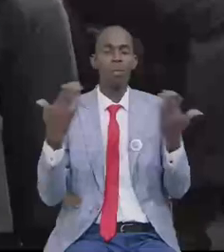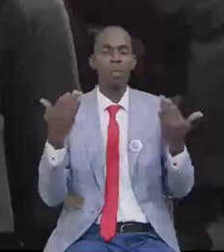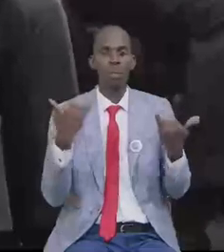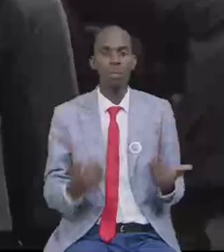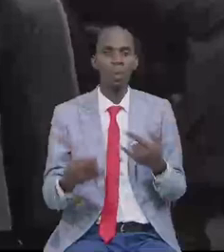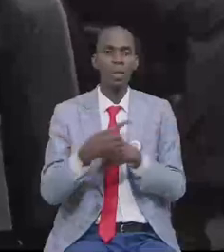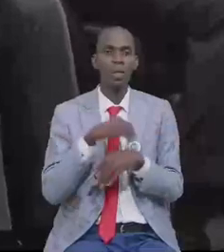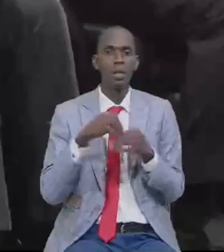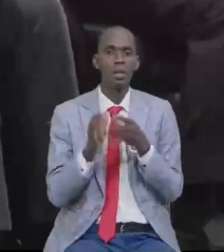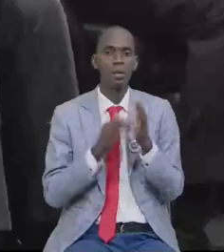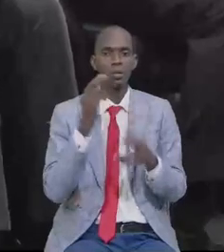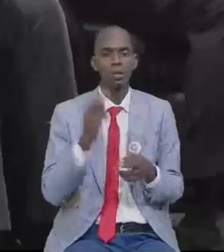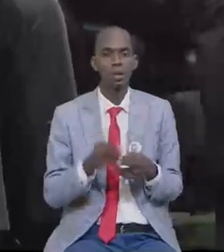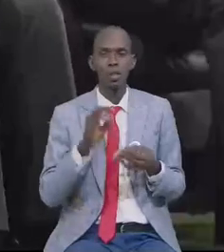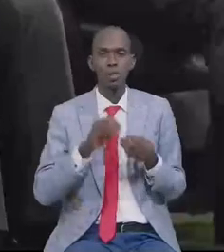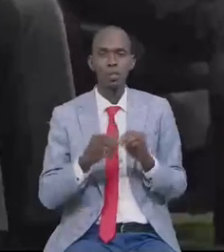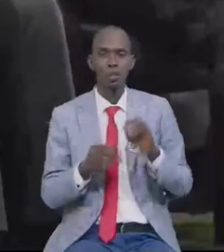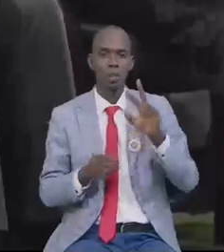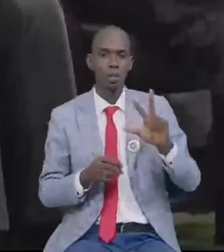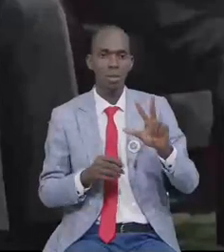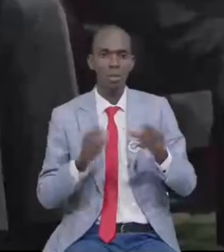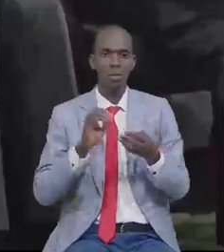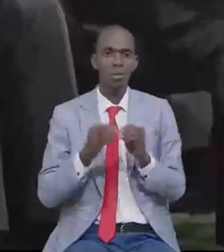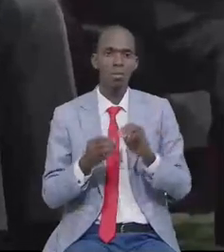aujourd'hui. Troisième élément.